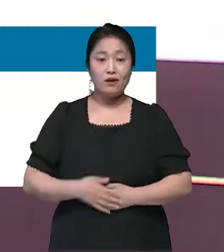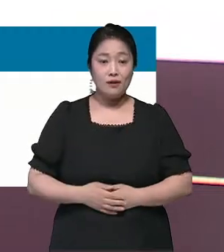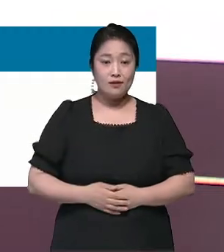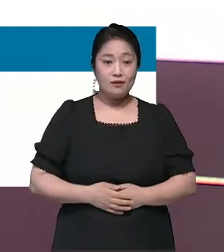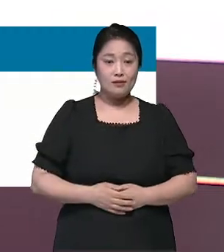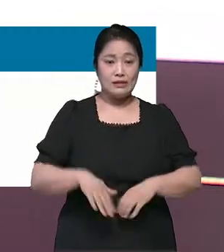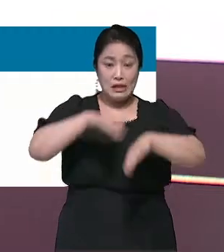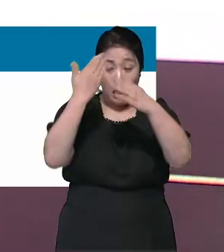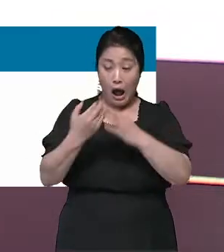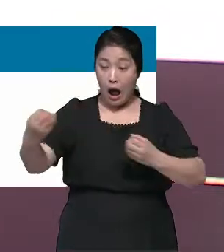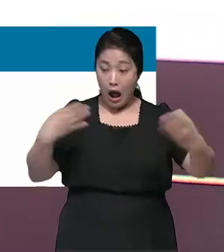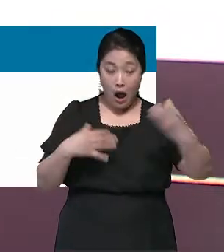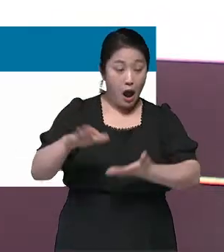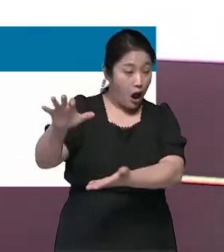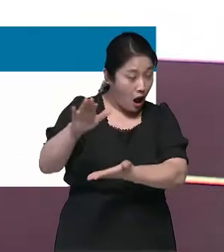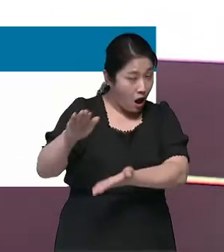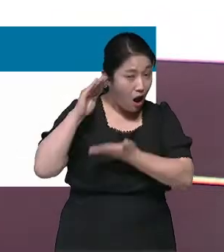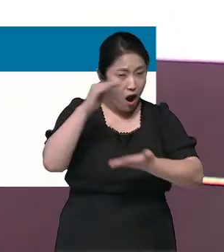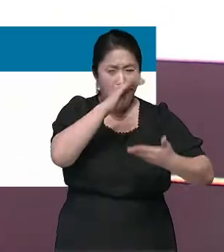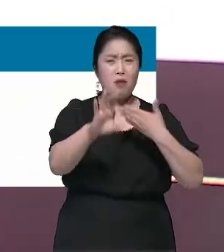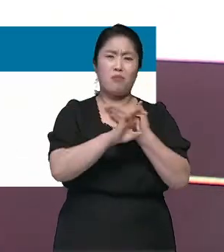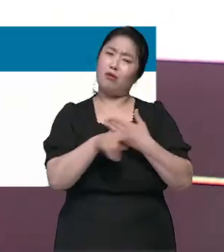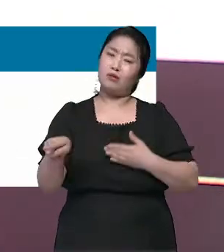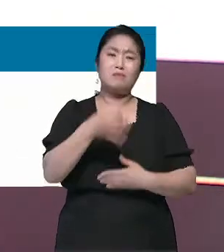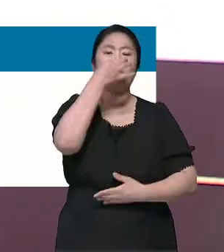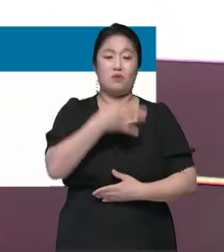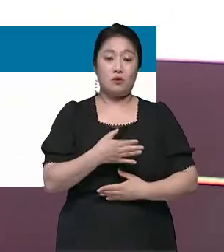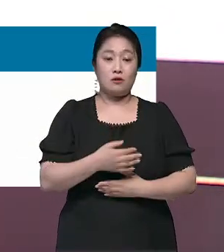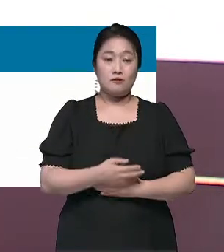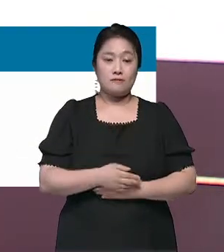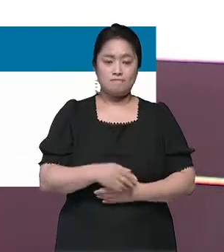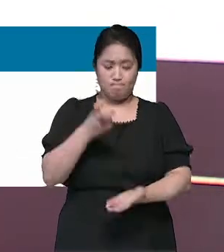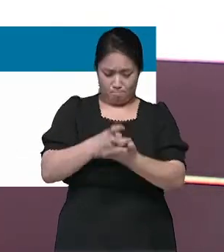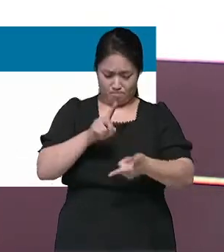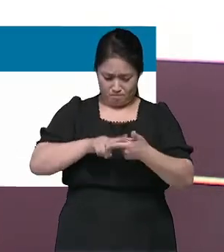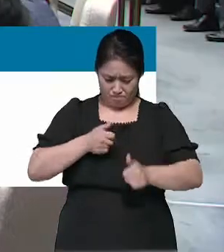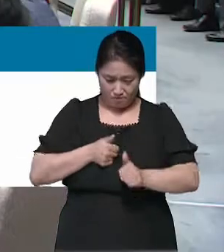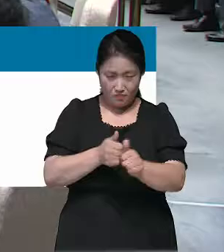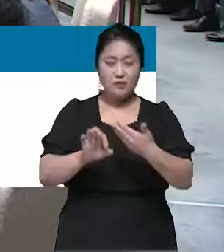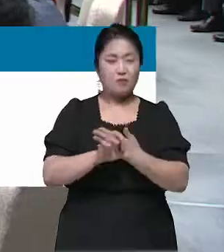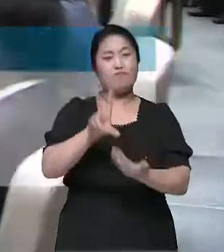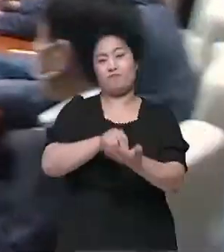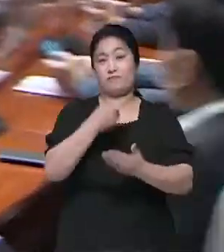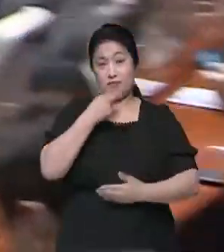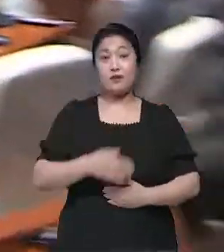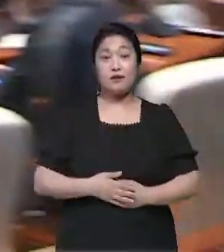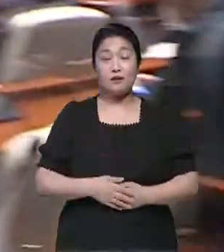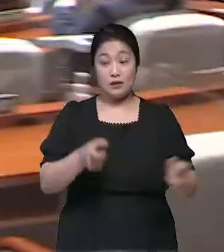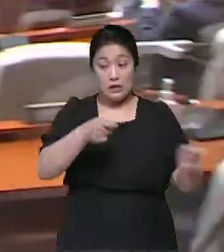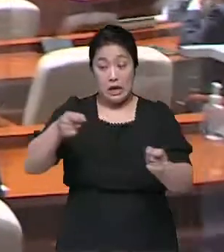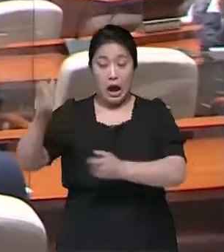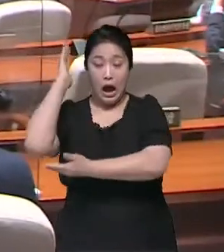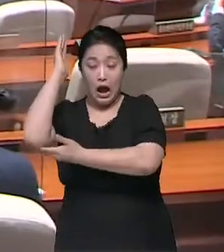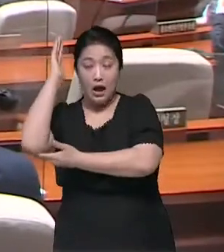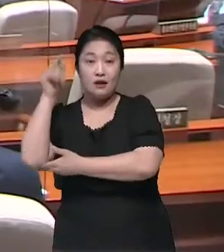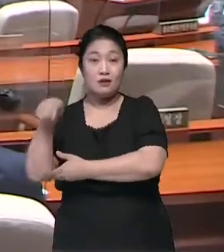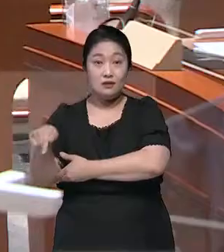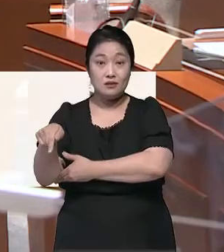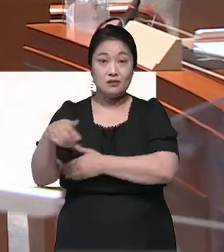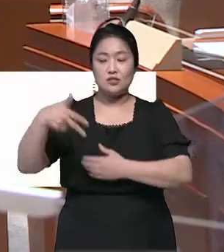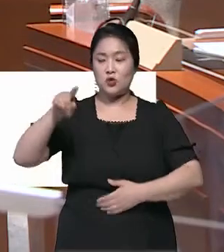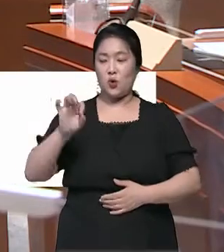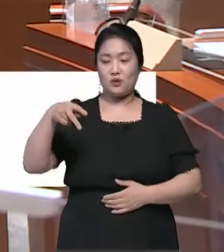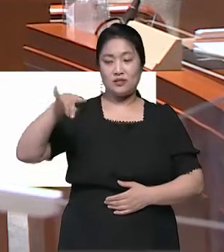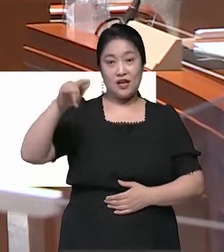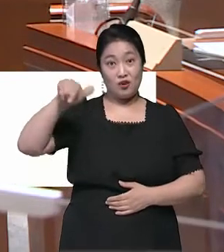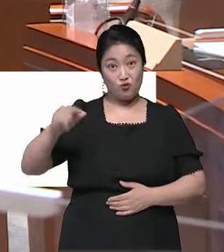다 말 들어주다 보면 한 점이 없지. 그 누구대로 했으면 뭐 이상이 없을 것 같아요. 경선 연기를 주장해온 정세균,